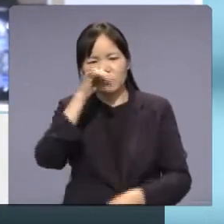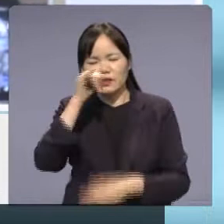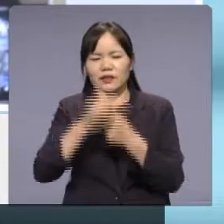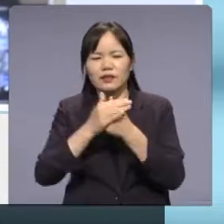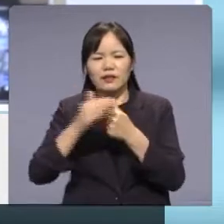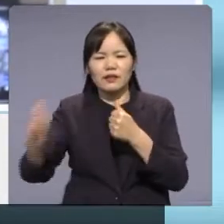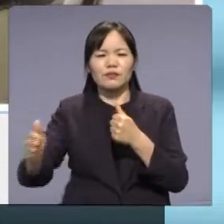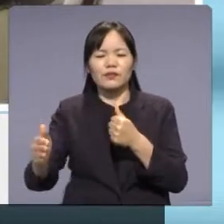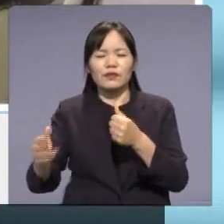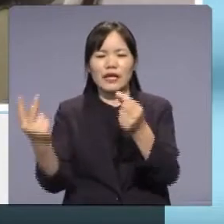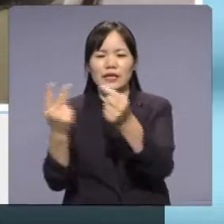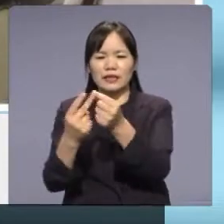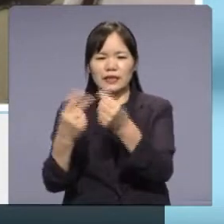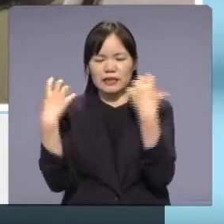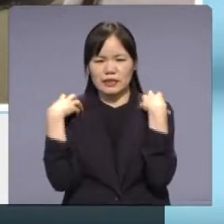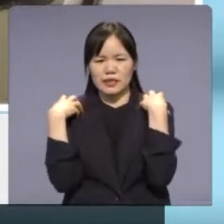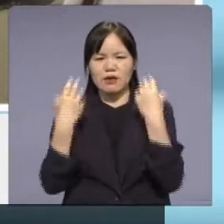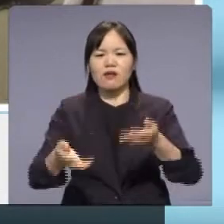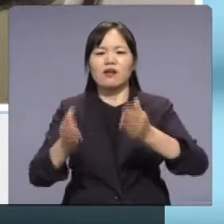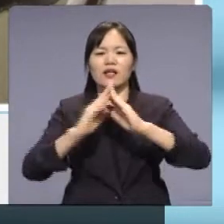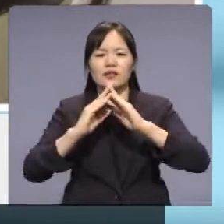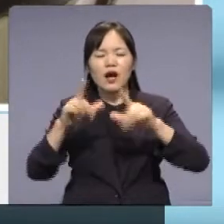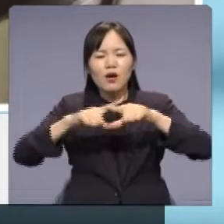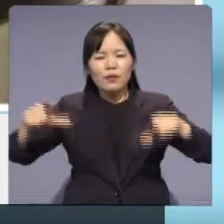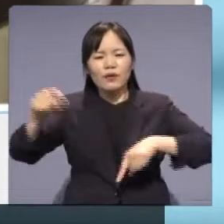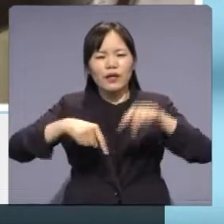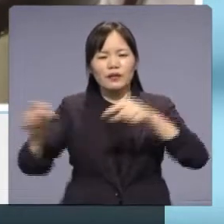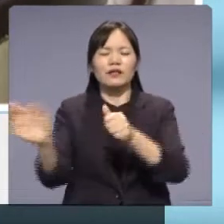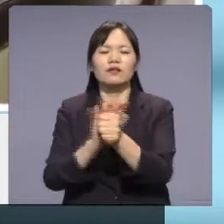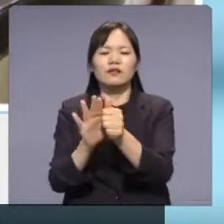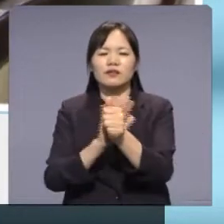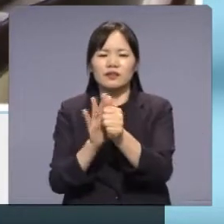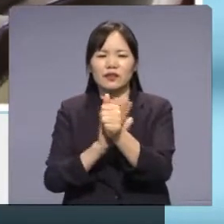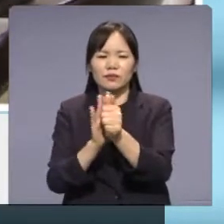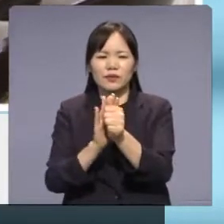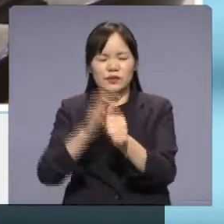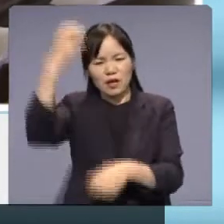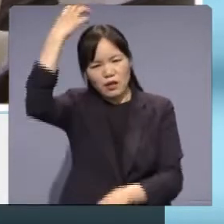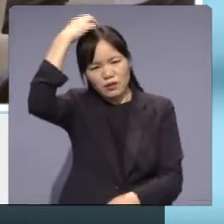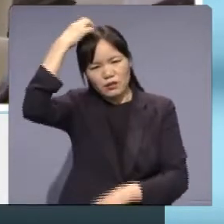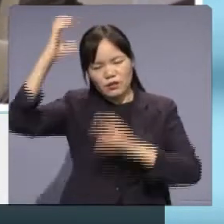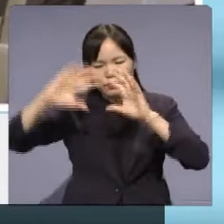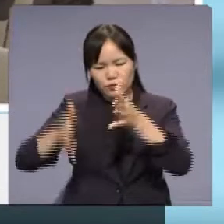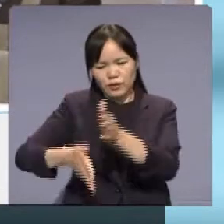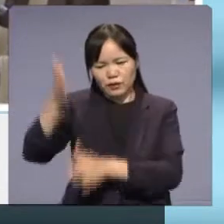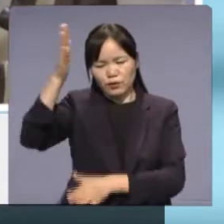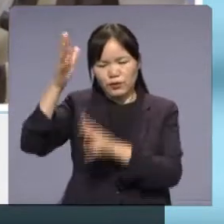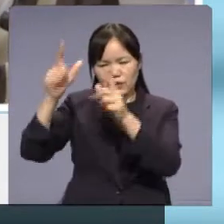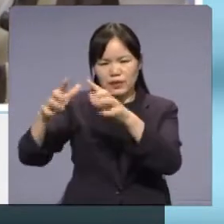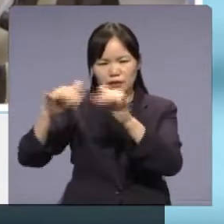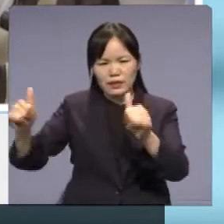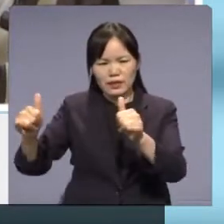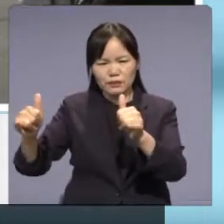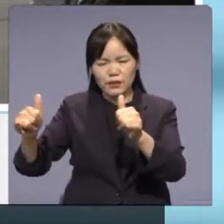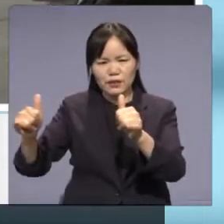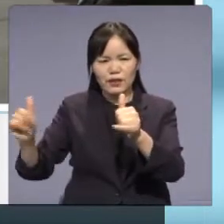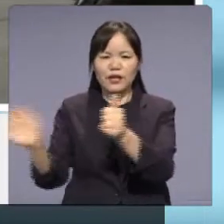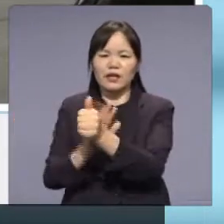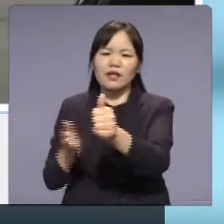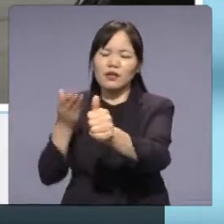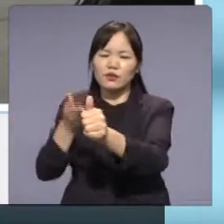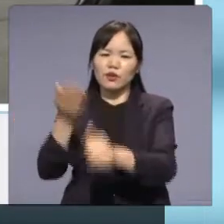중구 제2청을 이제 개청을 해서 보편적인 행정 서비스를 영종 국제 도시 주민들에게도 제시를 해 드렸고 그